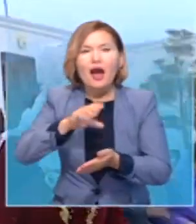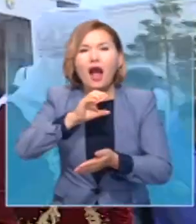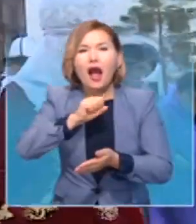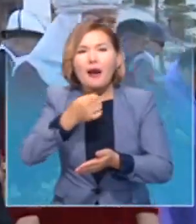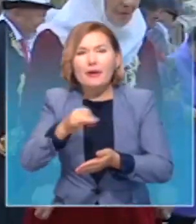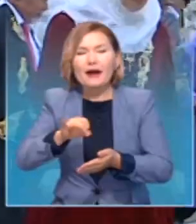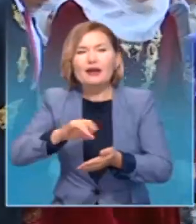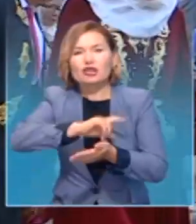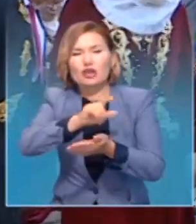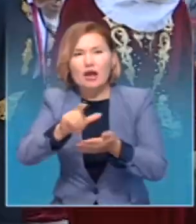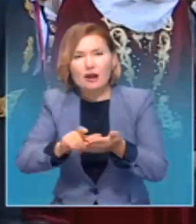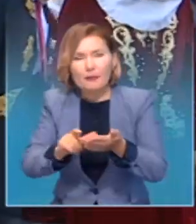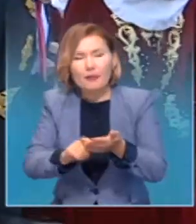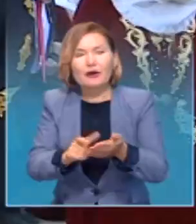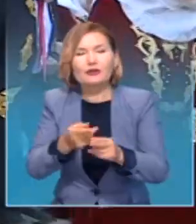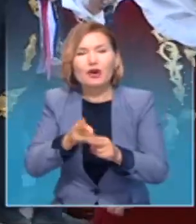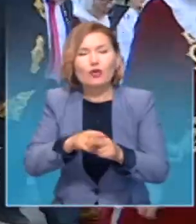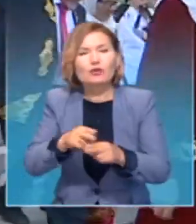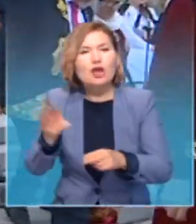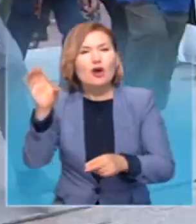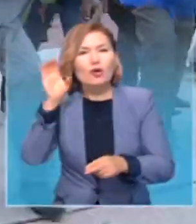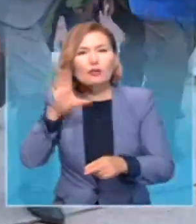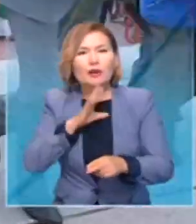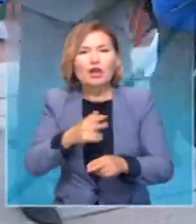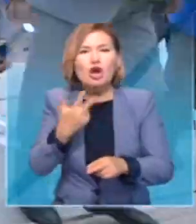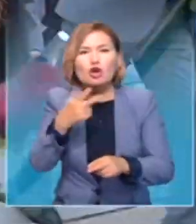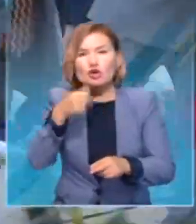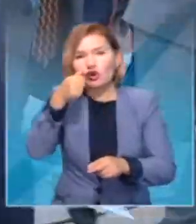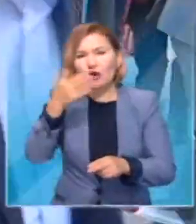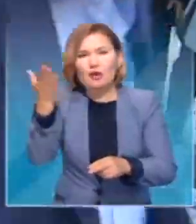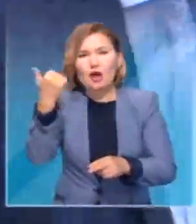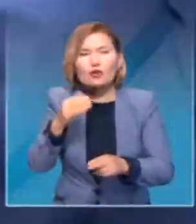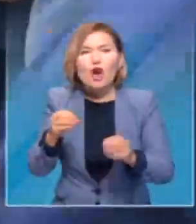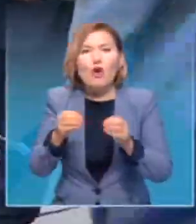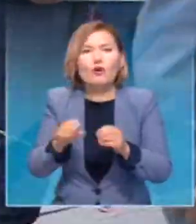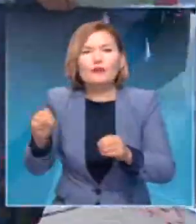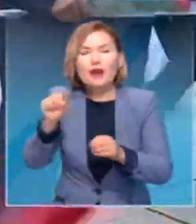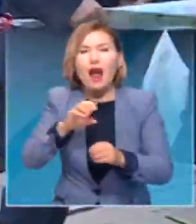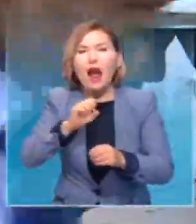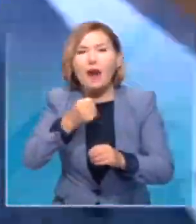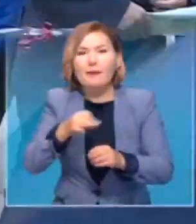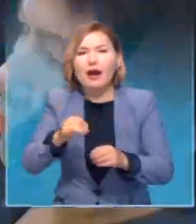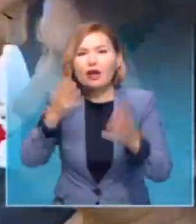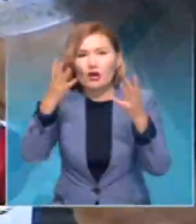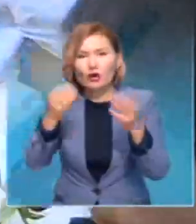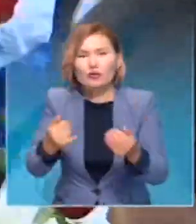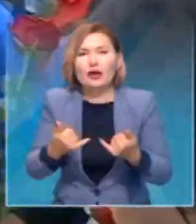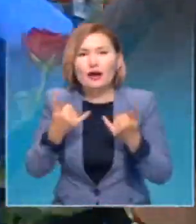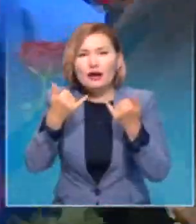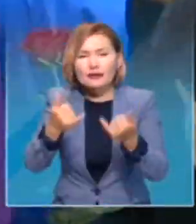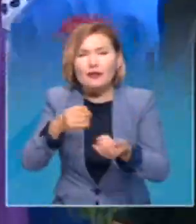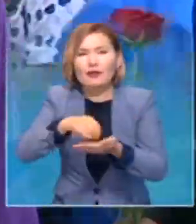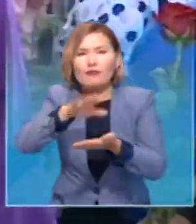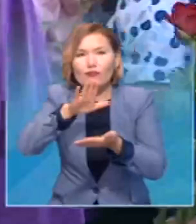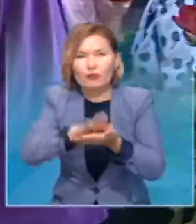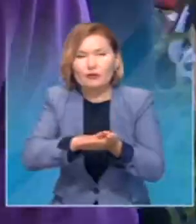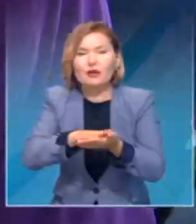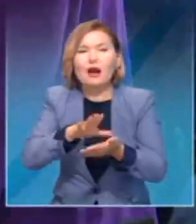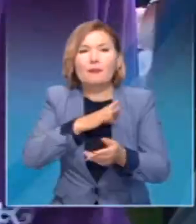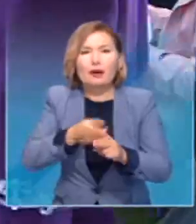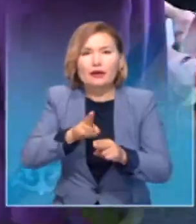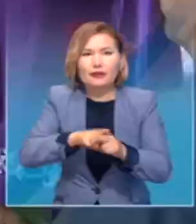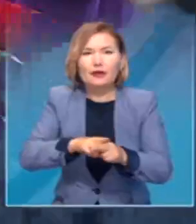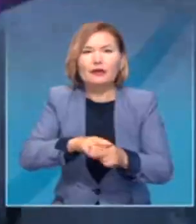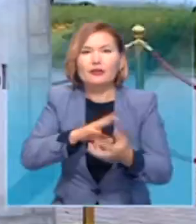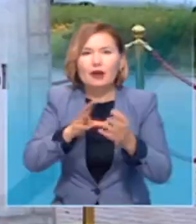шығармашылығымен тереңірек танысуға мүмкіндік алды. Осыдан 3 жыл бұрын 10 тамыз Абай күні деп аталып, мерекелік күнтізбеге енгізілген еді.